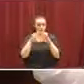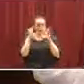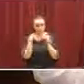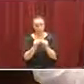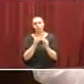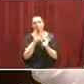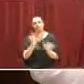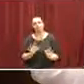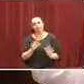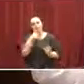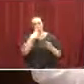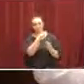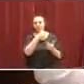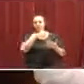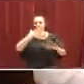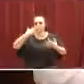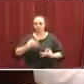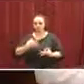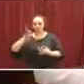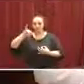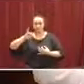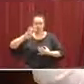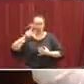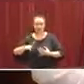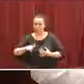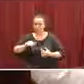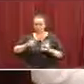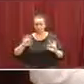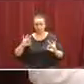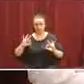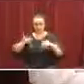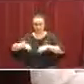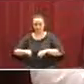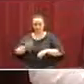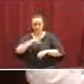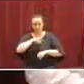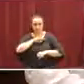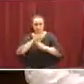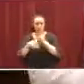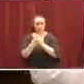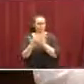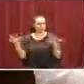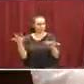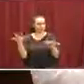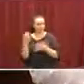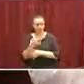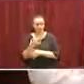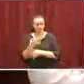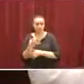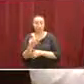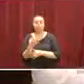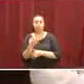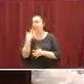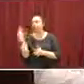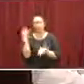sospitàvem, que tenim un cau de lladres al comandament d'aquest país. I és una emergència també per a les nostres illes fer-los